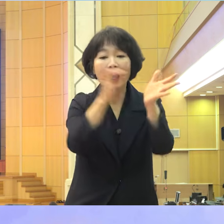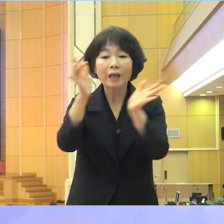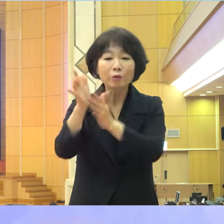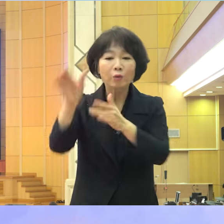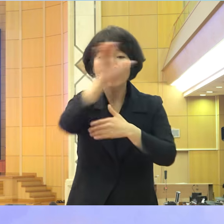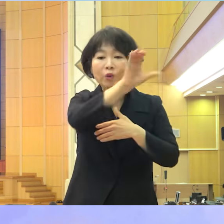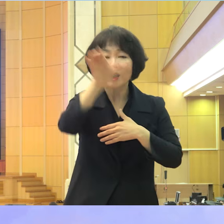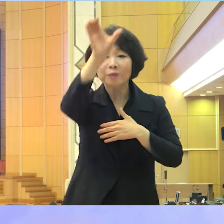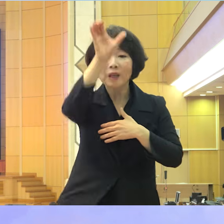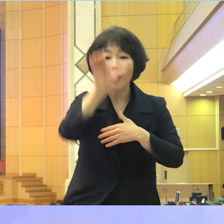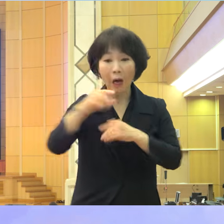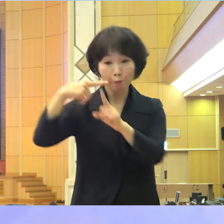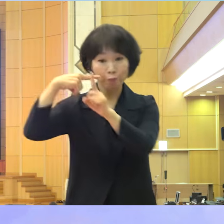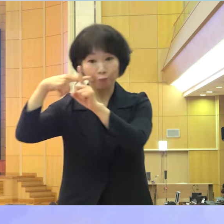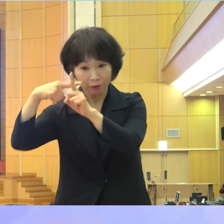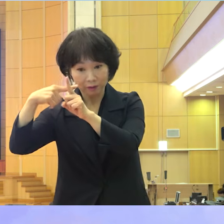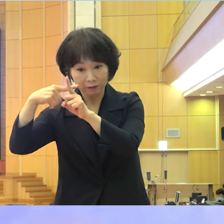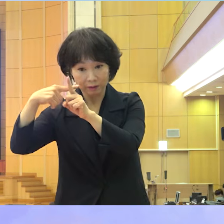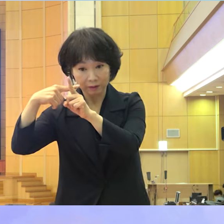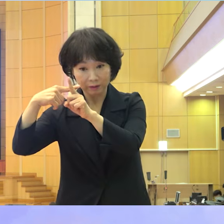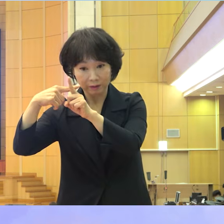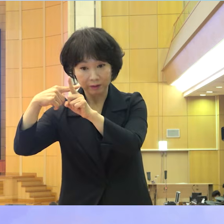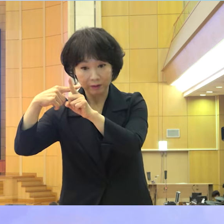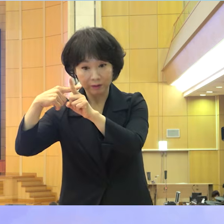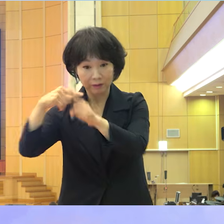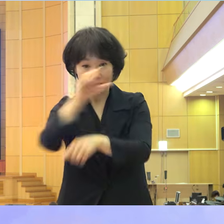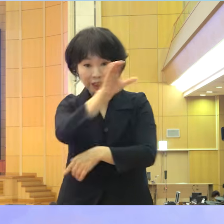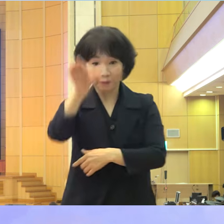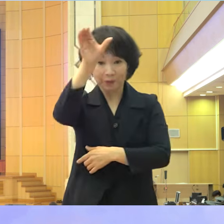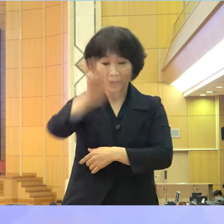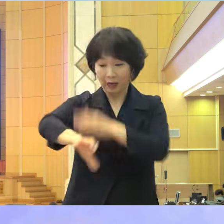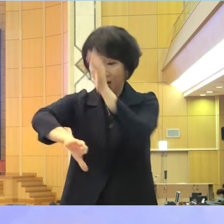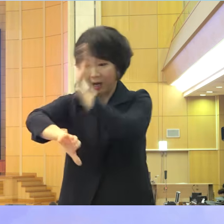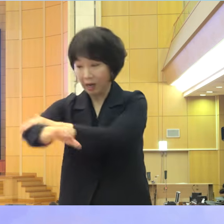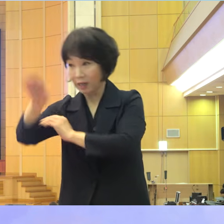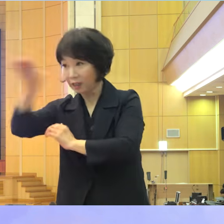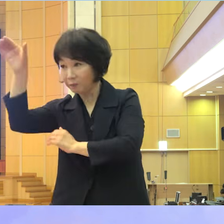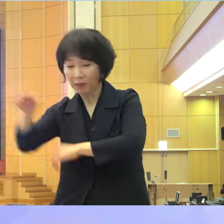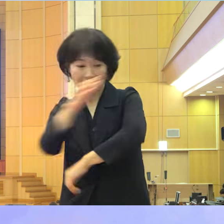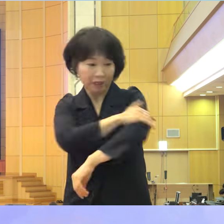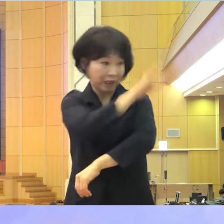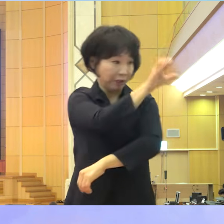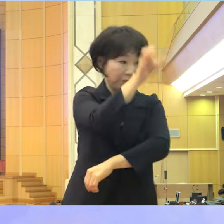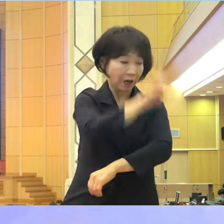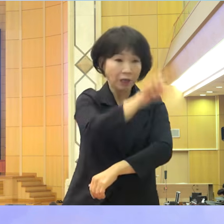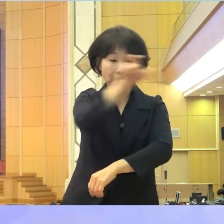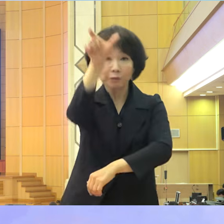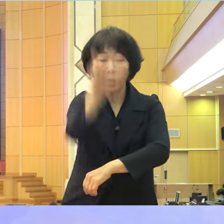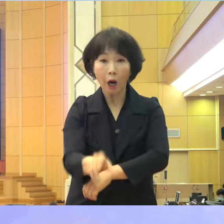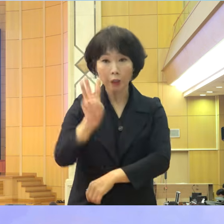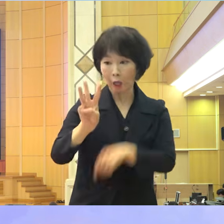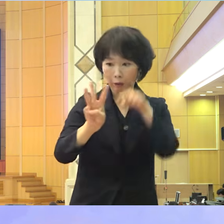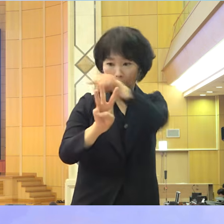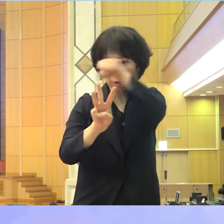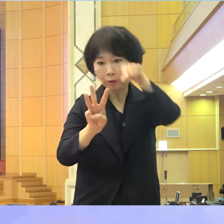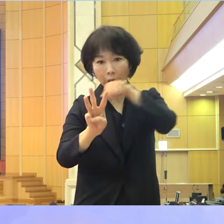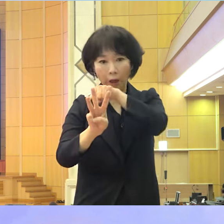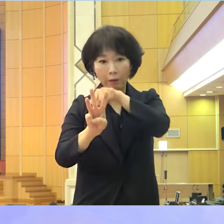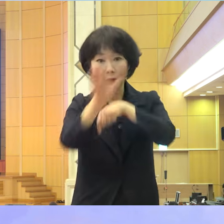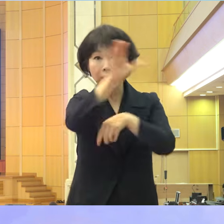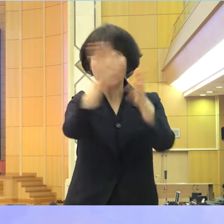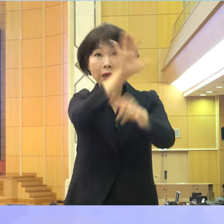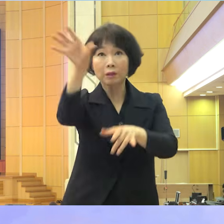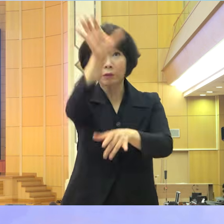십자가라는 거예요. 뒤에 똑같은 것은 두 강도 십자가. 이 십자가, 갈보리 언덕에 예수님 십자가 지시고 강도는